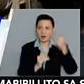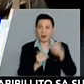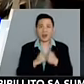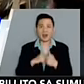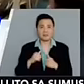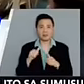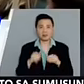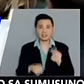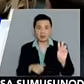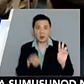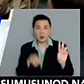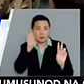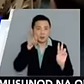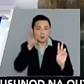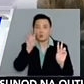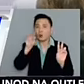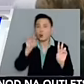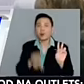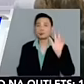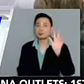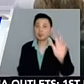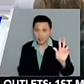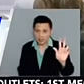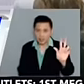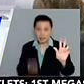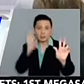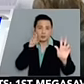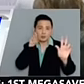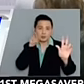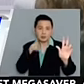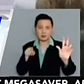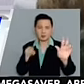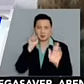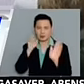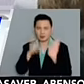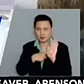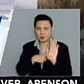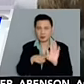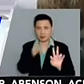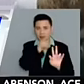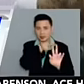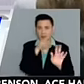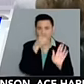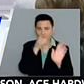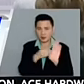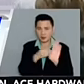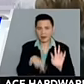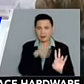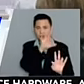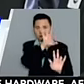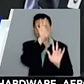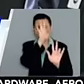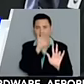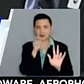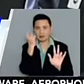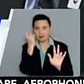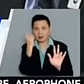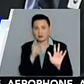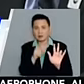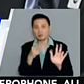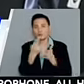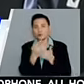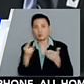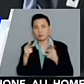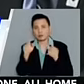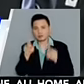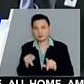Ang na-discover namin sa mga dokumento ay dalawa. Pero nung hearing, nung nagsalita yung resource person ng